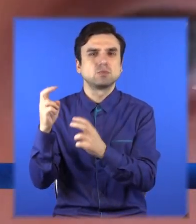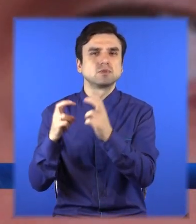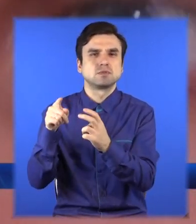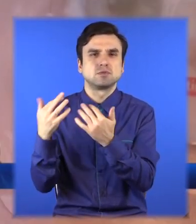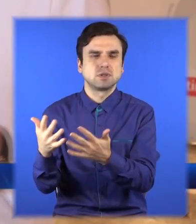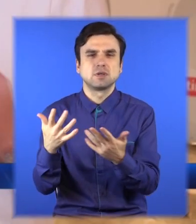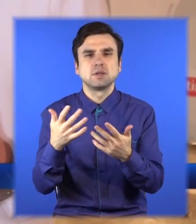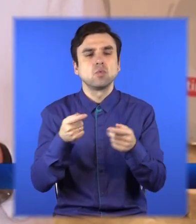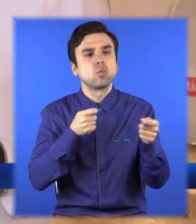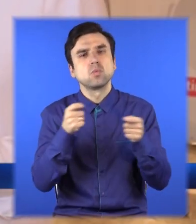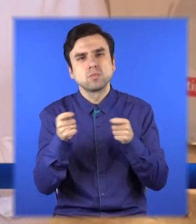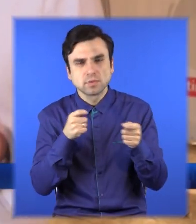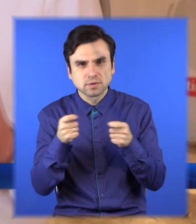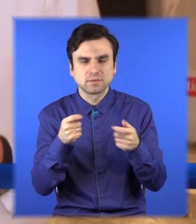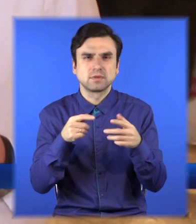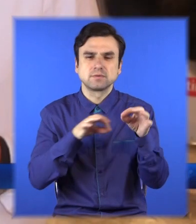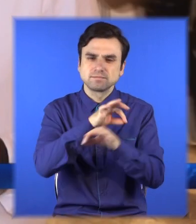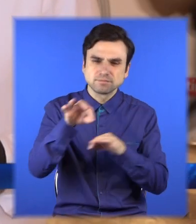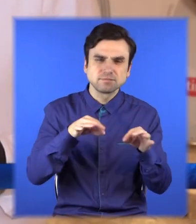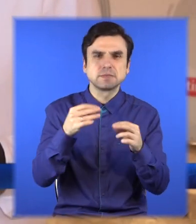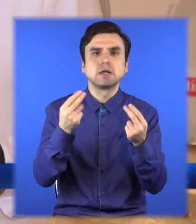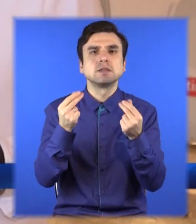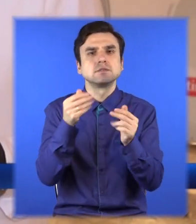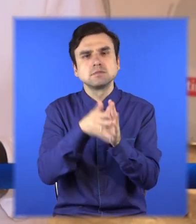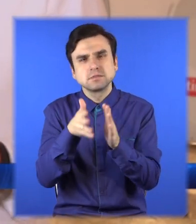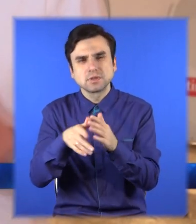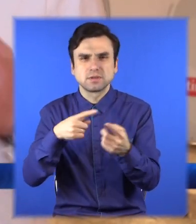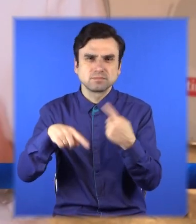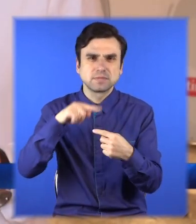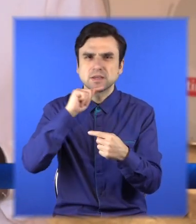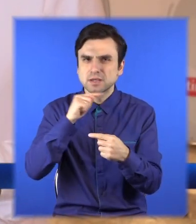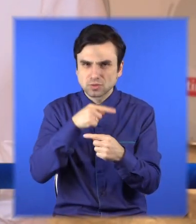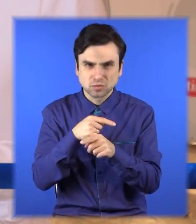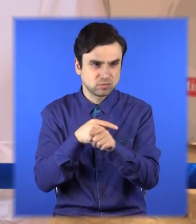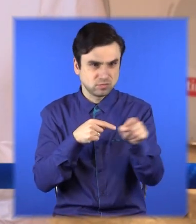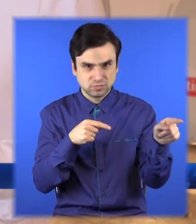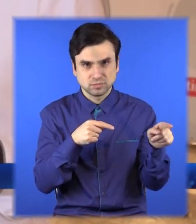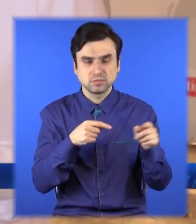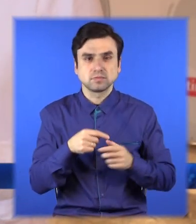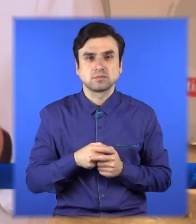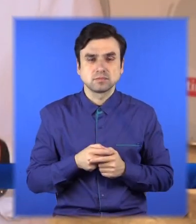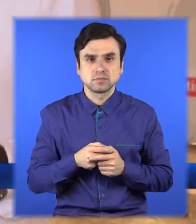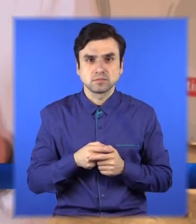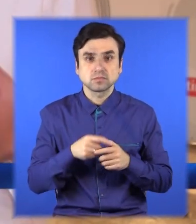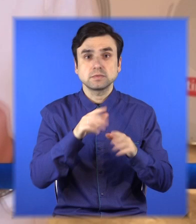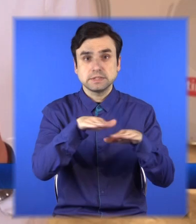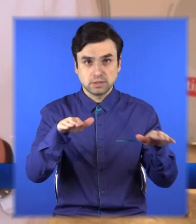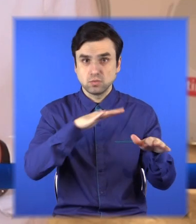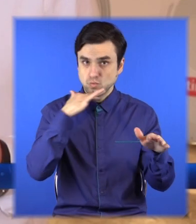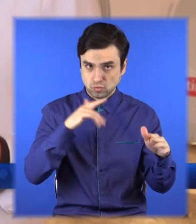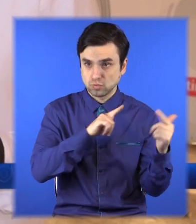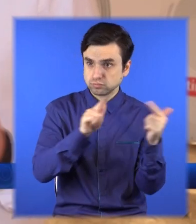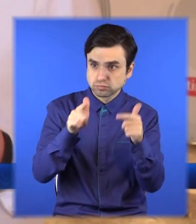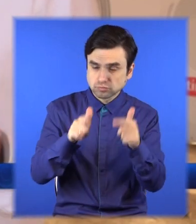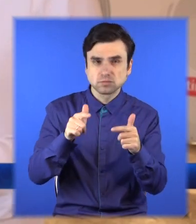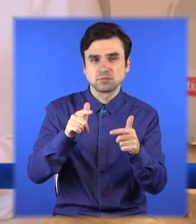спеціальності. Проєкт з «Медінвестом» – це перший, і та вовлеченість, яка є зі сторони компанії, то огромне кількість менторів, які согласились виступити і презентувати